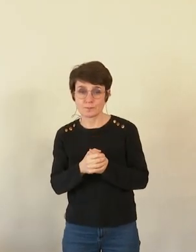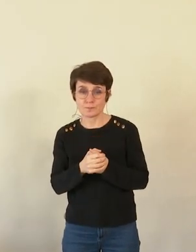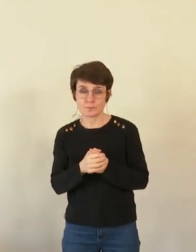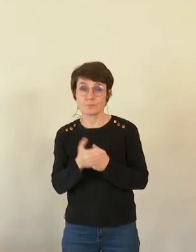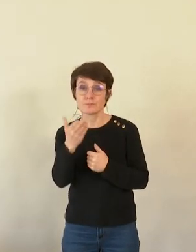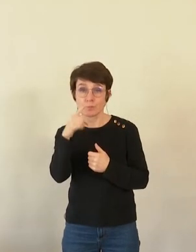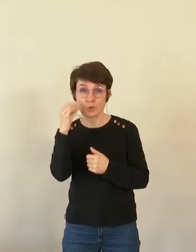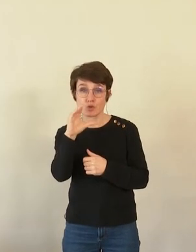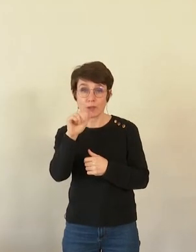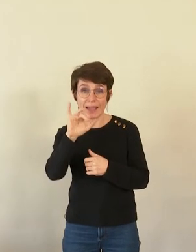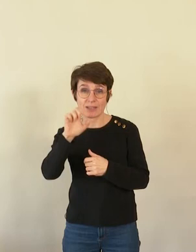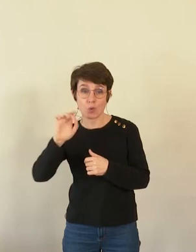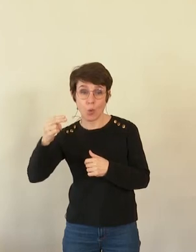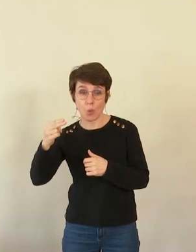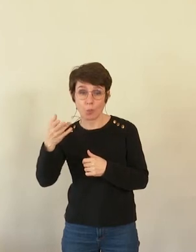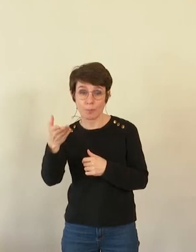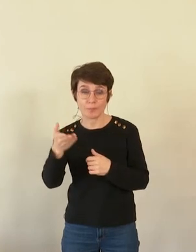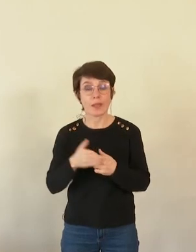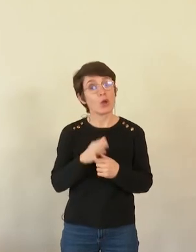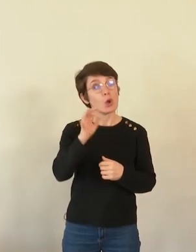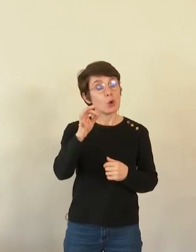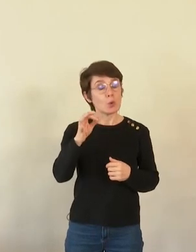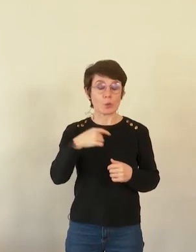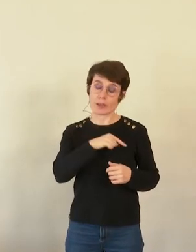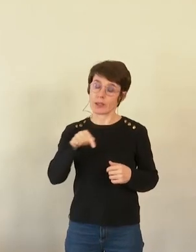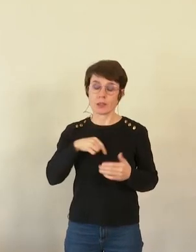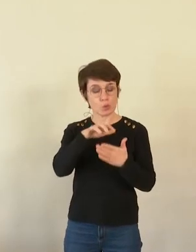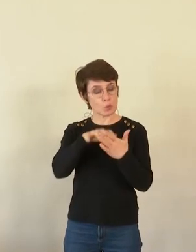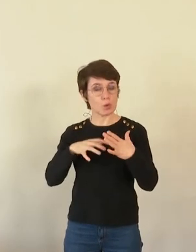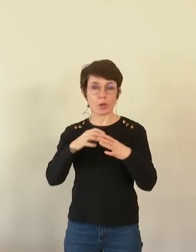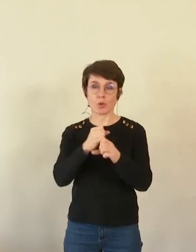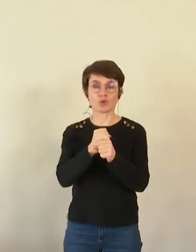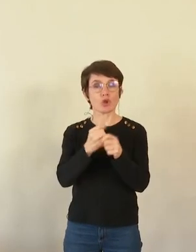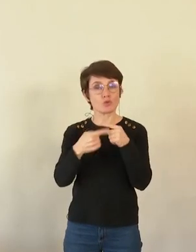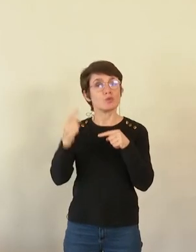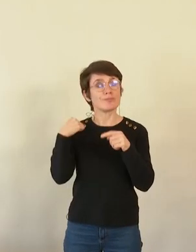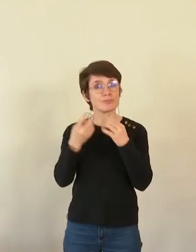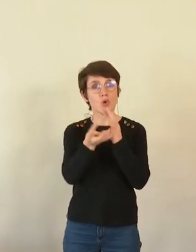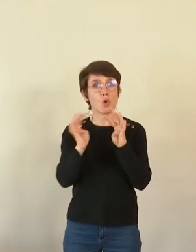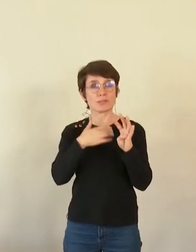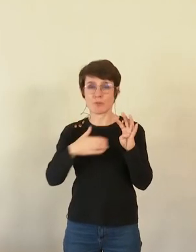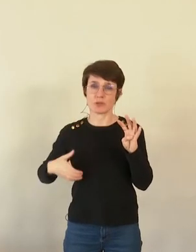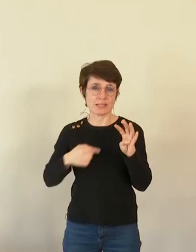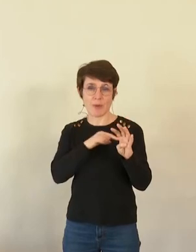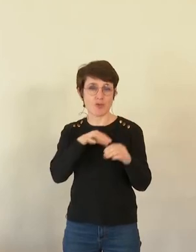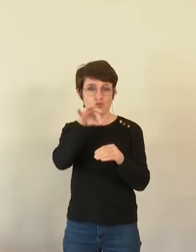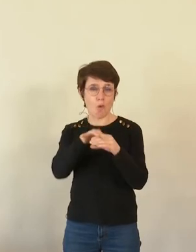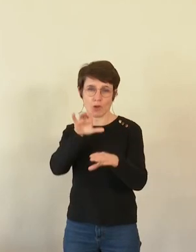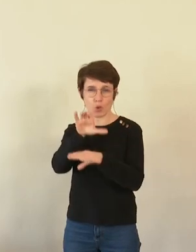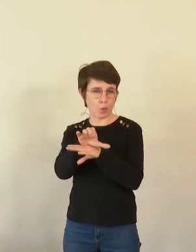oui monsieur le Maire notre groupe vote contre le le contre-rendu du dernier conseil municipal je vous ai écrit d'ailleurs en ce